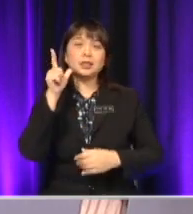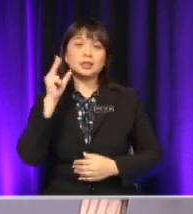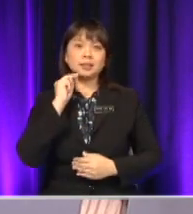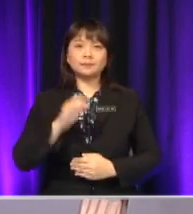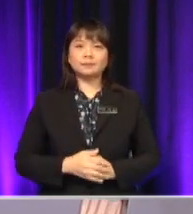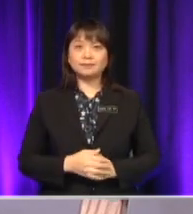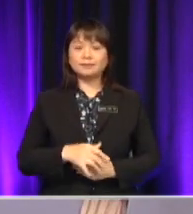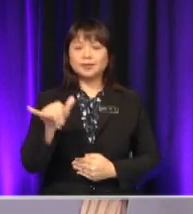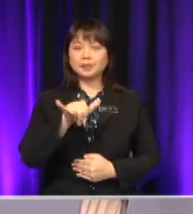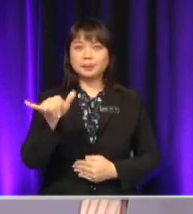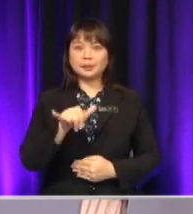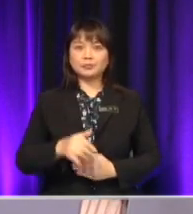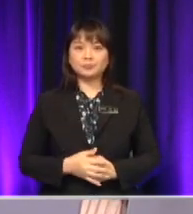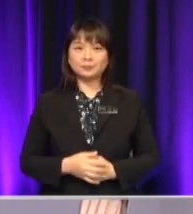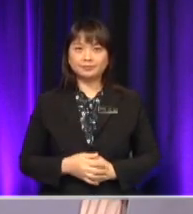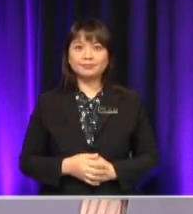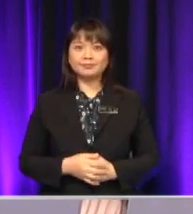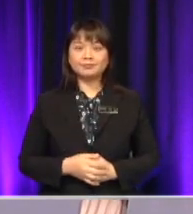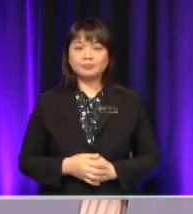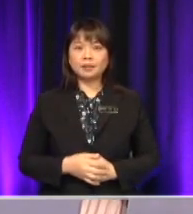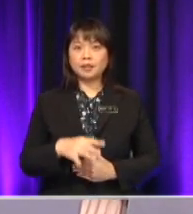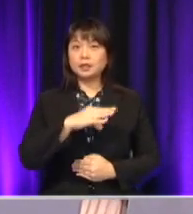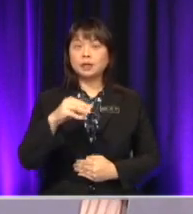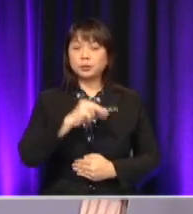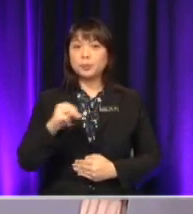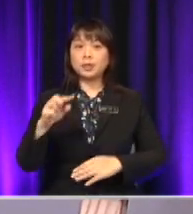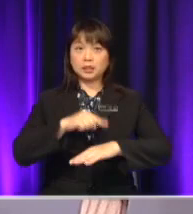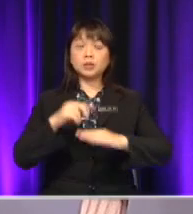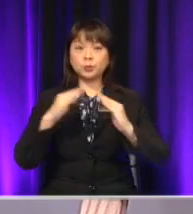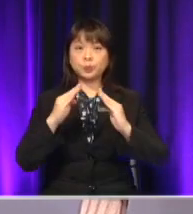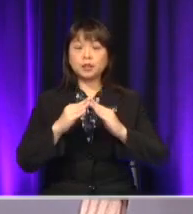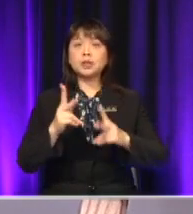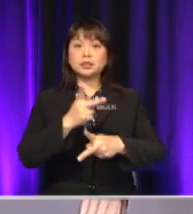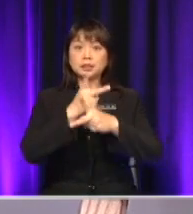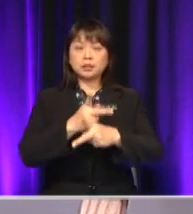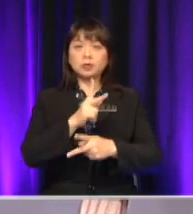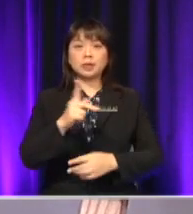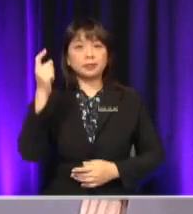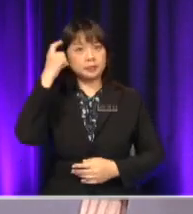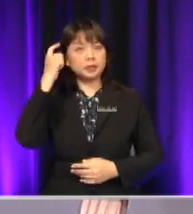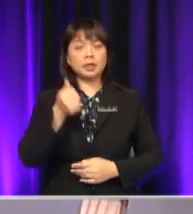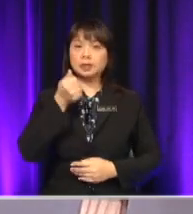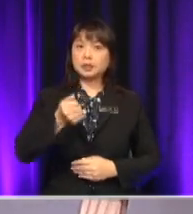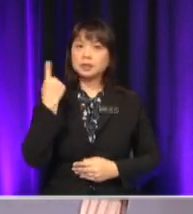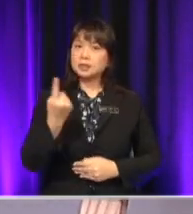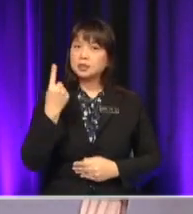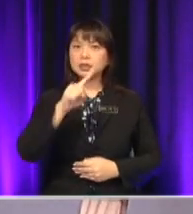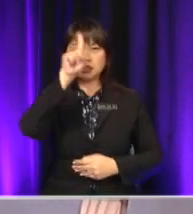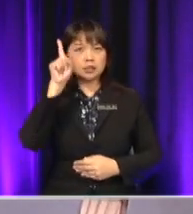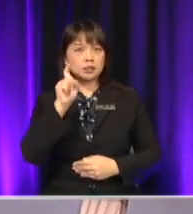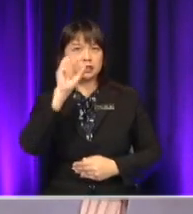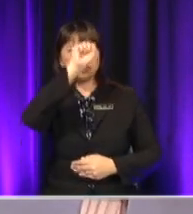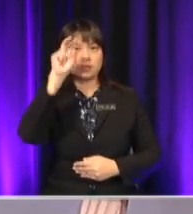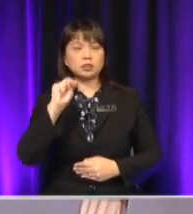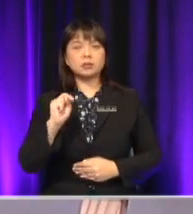Terima kasih kerana bersama kami hari ini Cikgu Kolina. Kepada murid-murid di rumah, kekalkan minda itu sentiasa bertanya soalan. Sains ni pasal